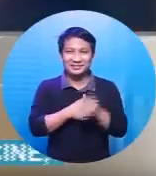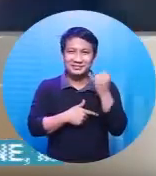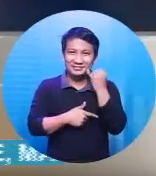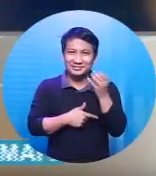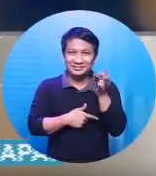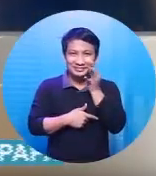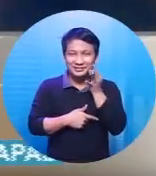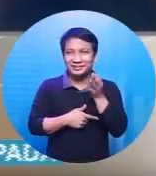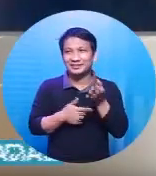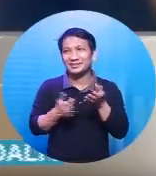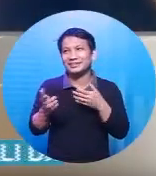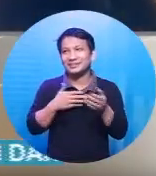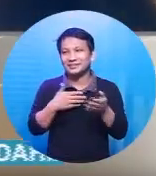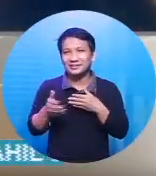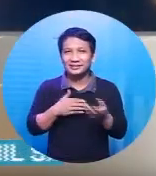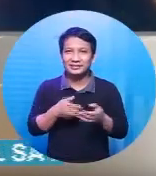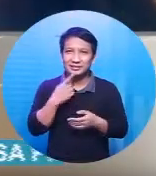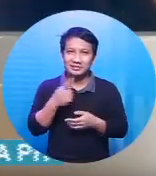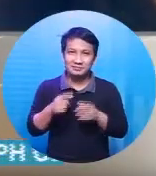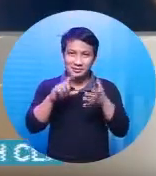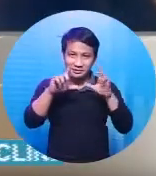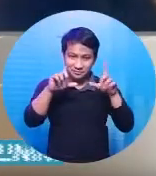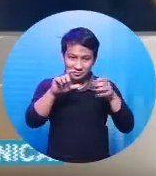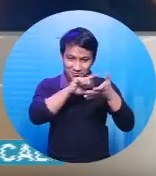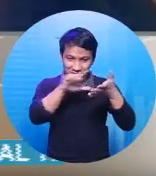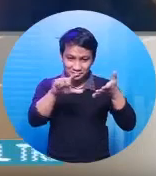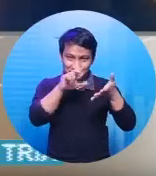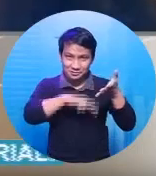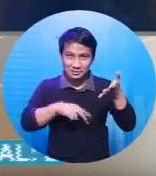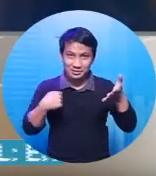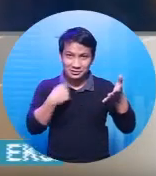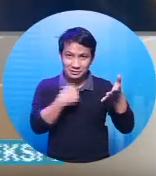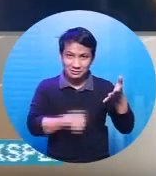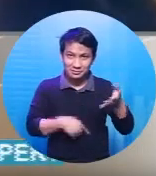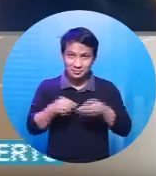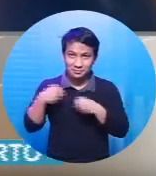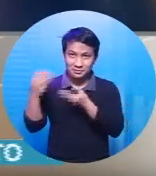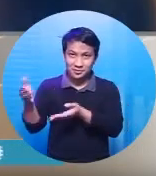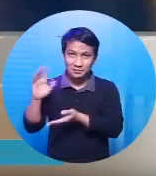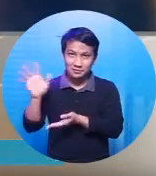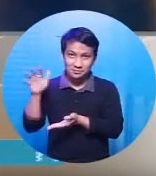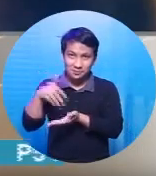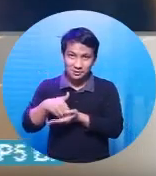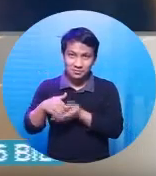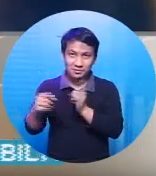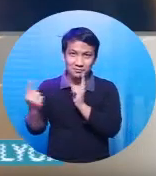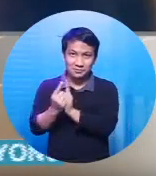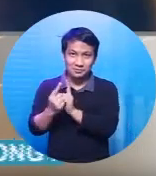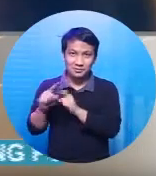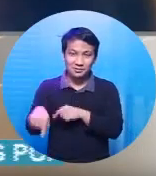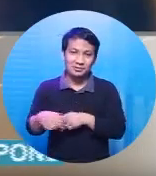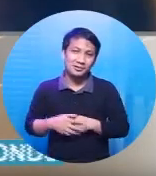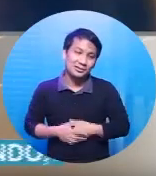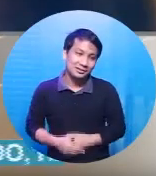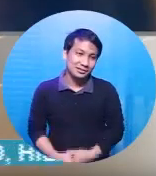Jennifer na eh, meron siya mga screenshot tungkol doon sa Chinese na binigyan ka ng 50 plus nakita pa kayo?